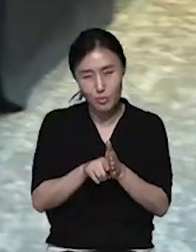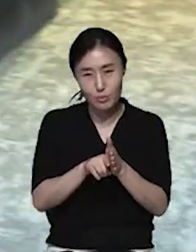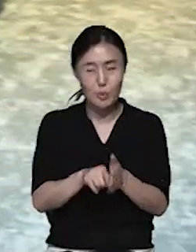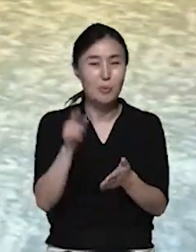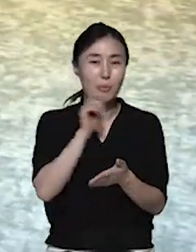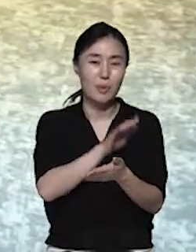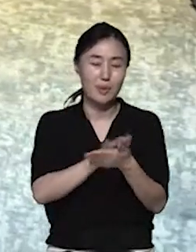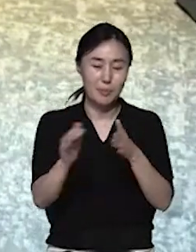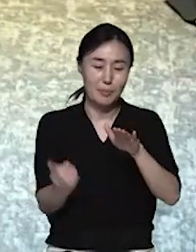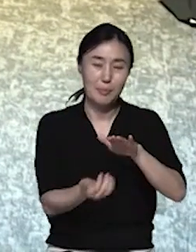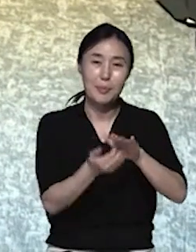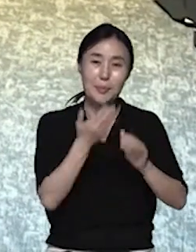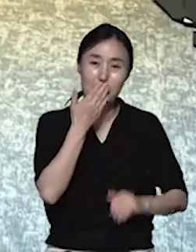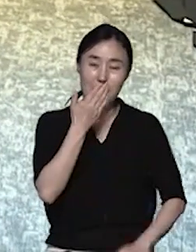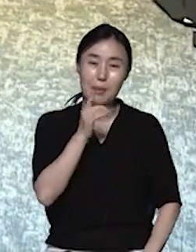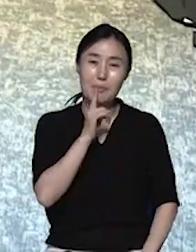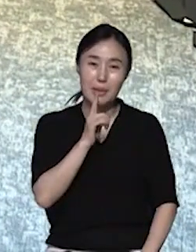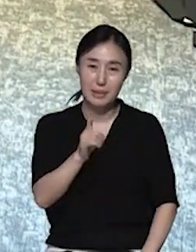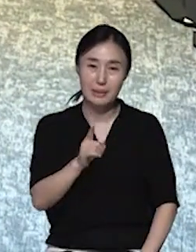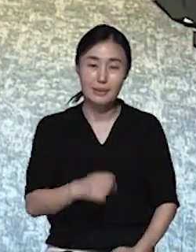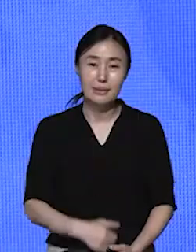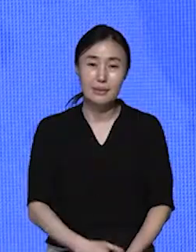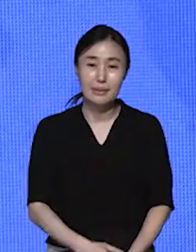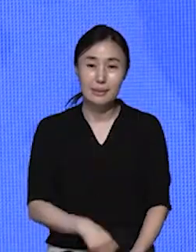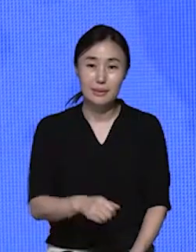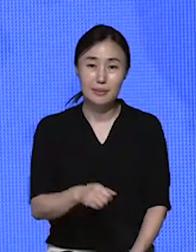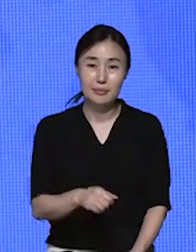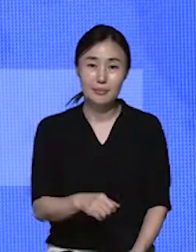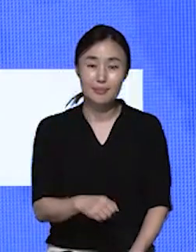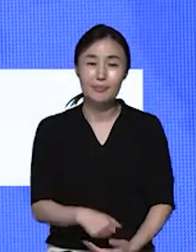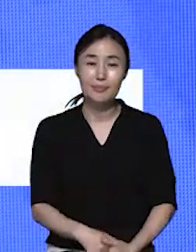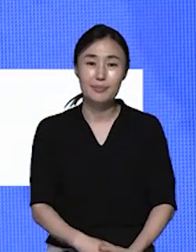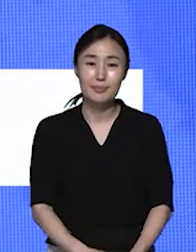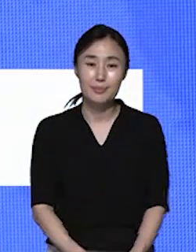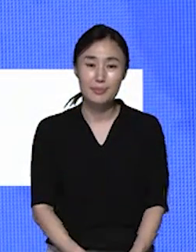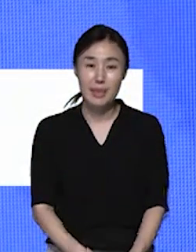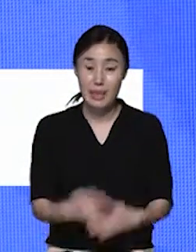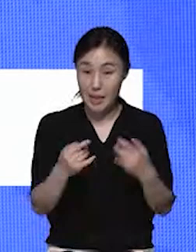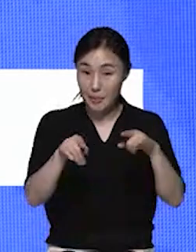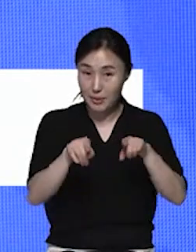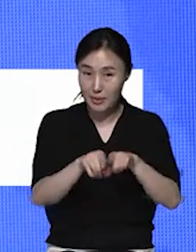수 있다고 강조했습니다. Let us talk together